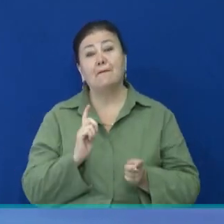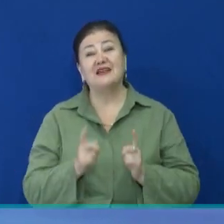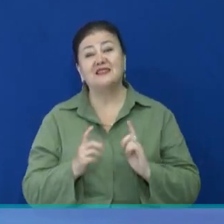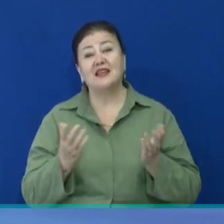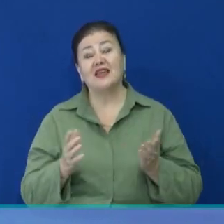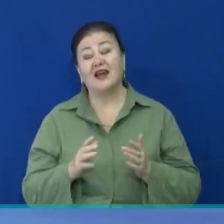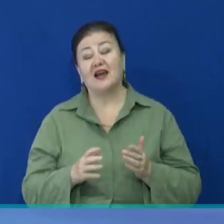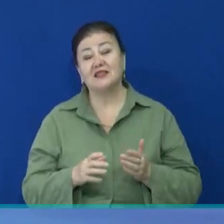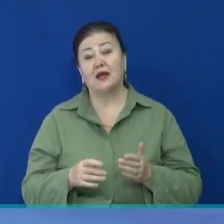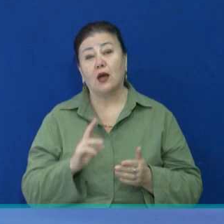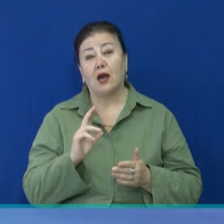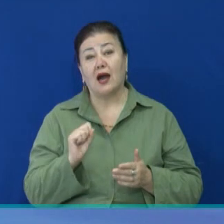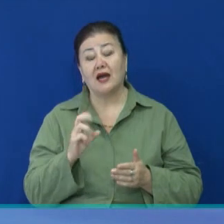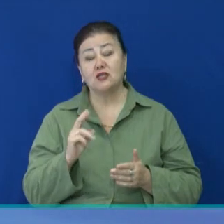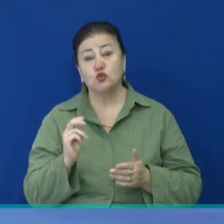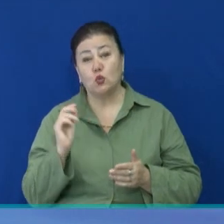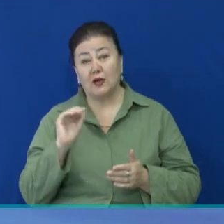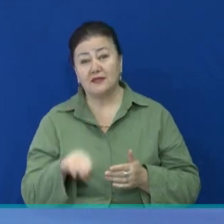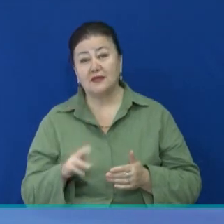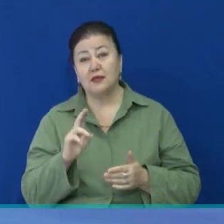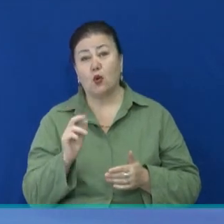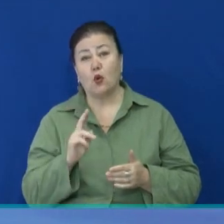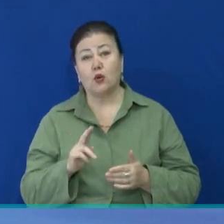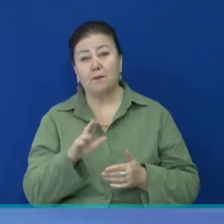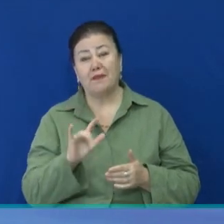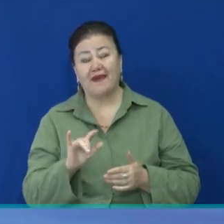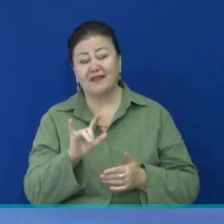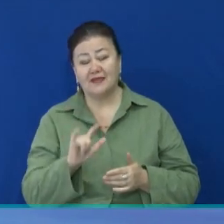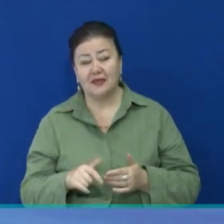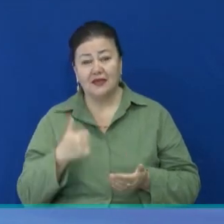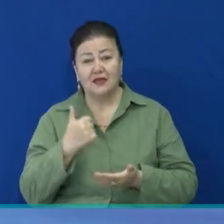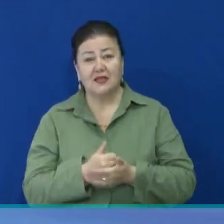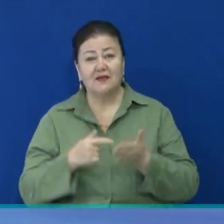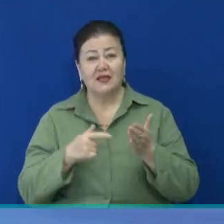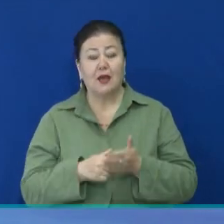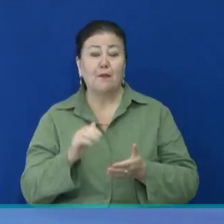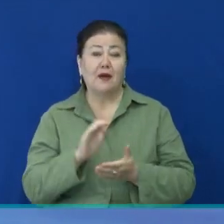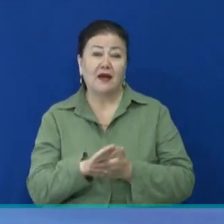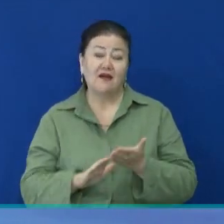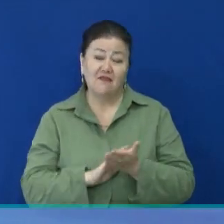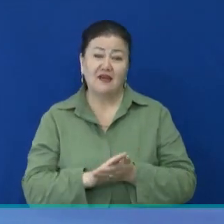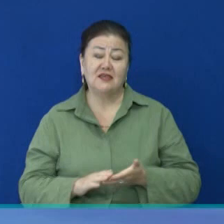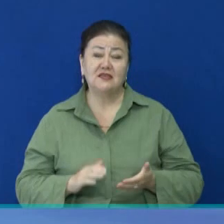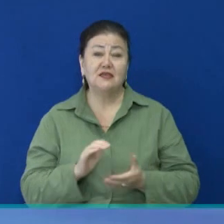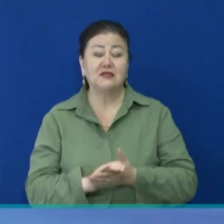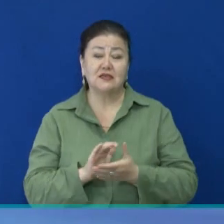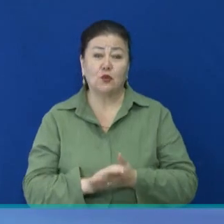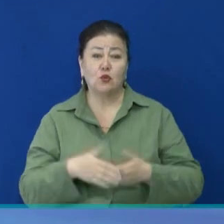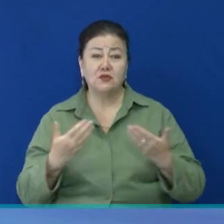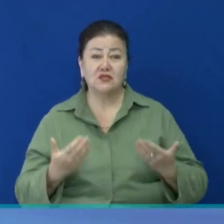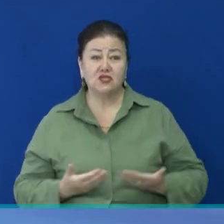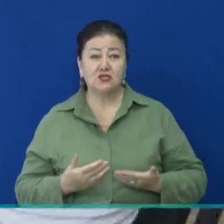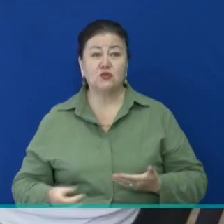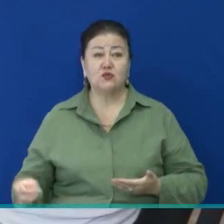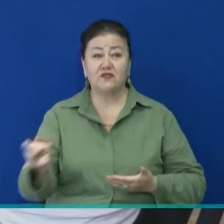и Кокпиктинского районов, а также с местным населением. Главная цель – поговорить с жителями и ознакомиться с ситуацией в регионе.